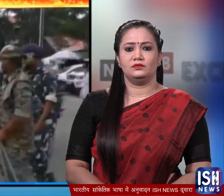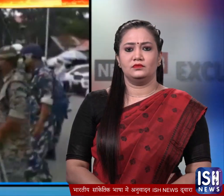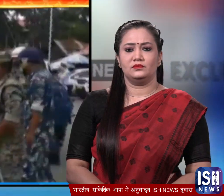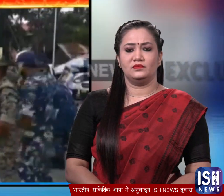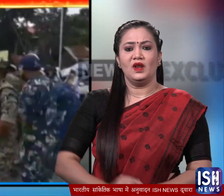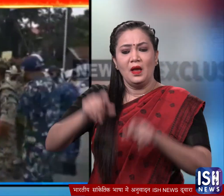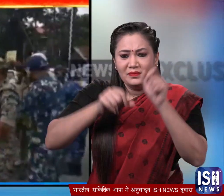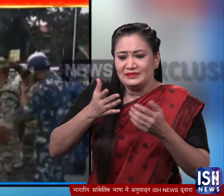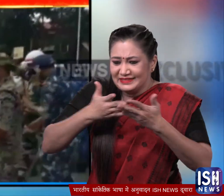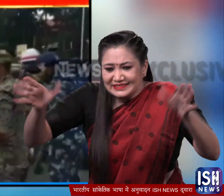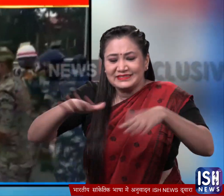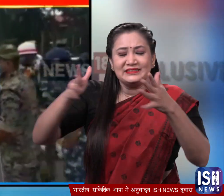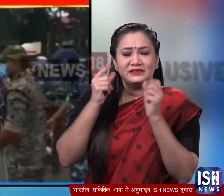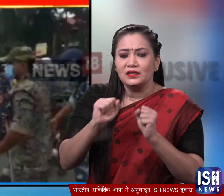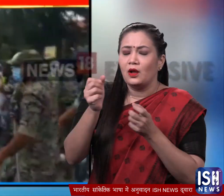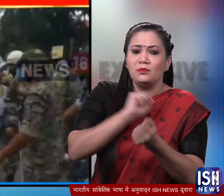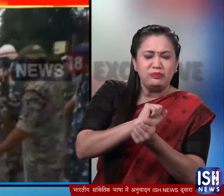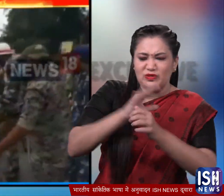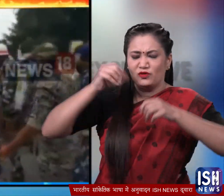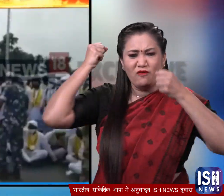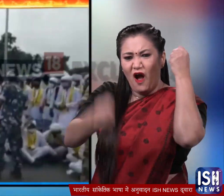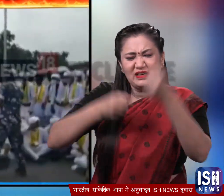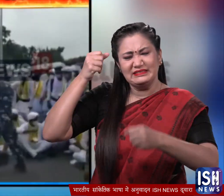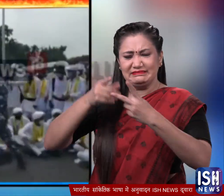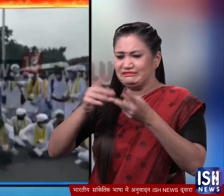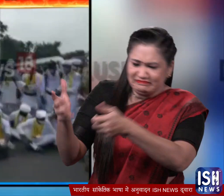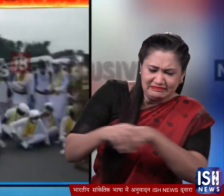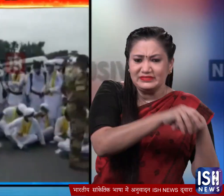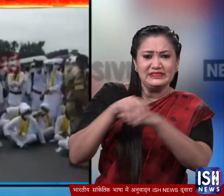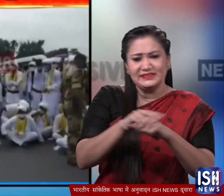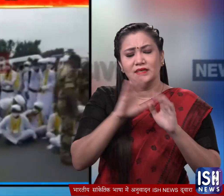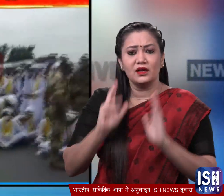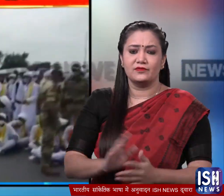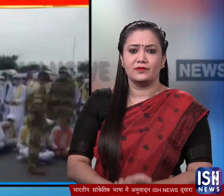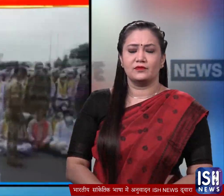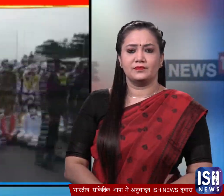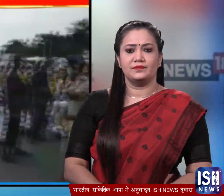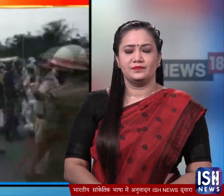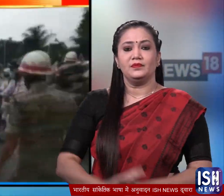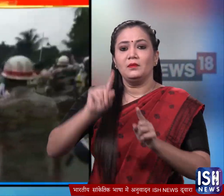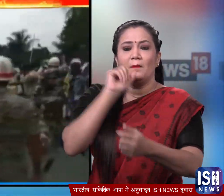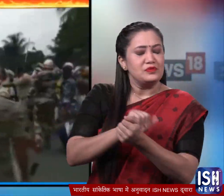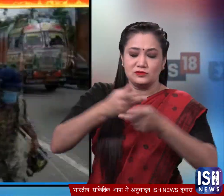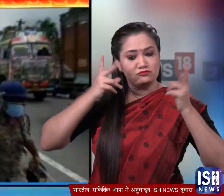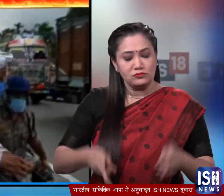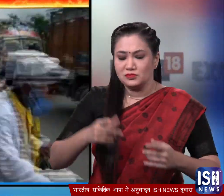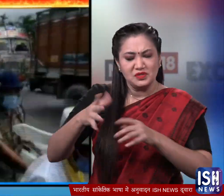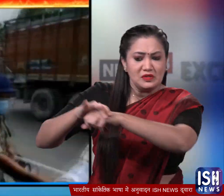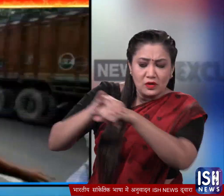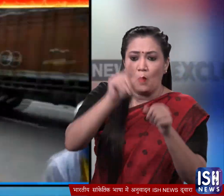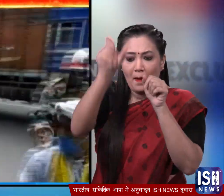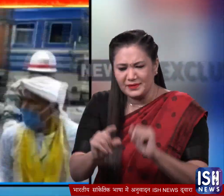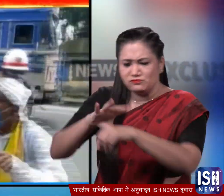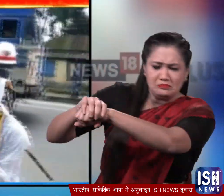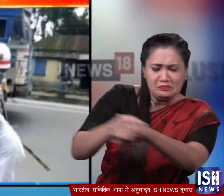इन लोगों को सड़क से हटाने के लिए पुलिस को बल प्रयोग करना पड़ा, जिसकी वजह से वहां का माहौल काफी गर्मा गया। लेकिन पुलिस डटी रही और उसने एक एक कर